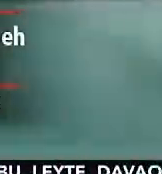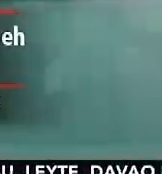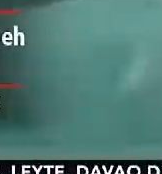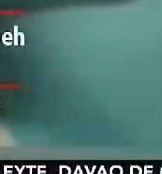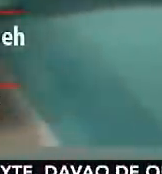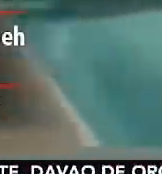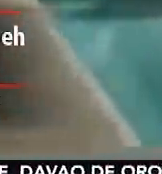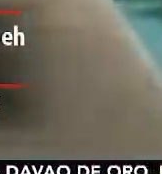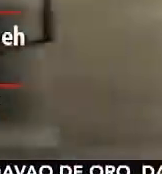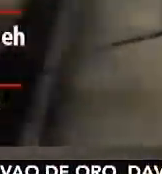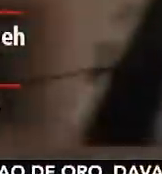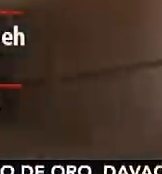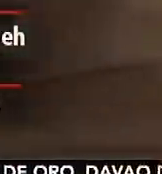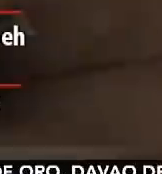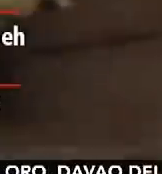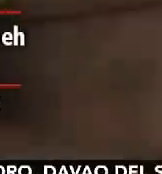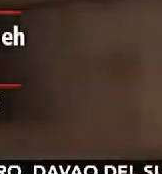rito,